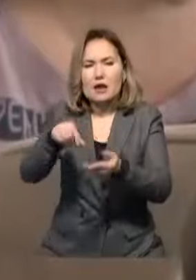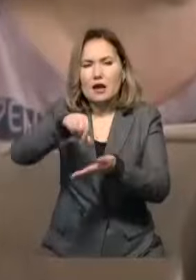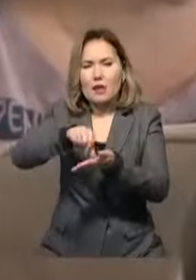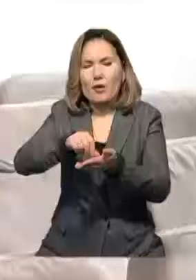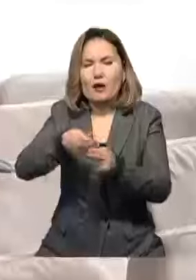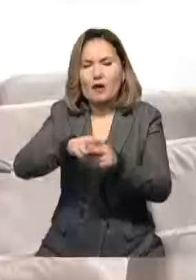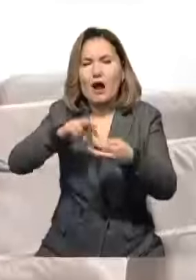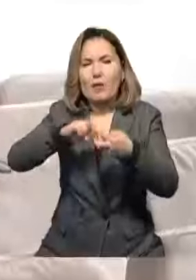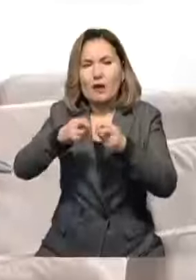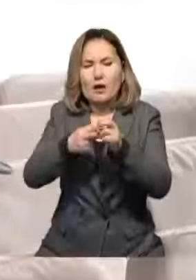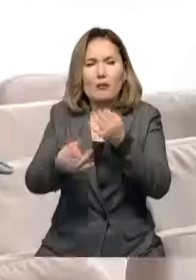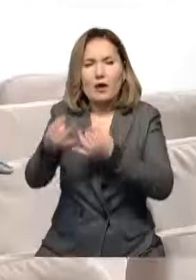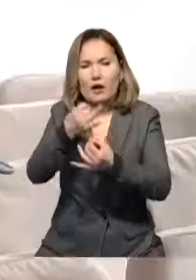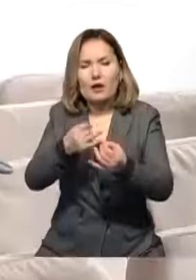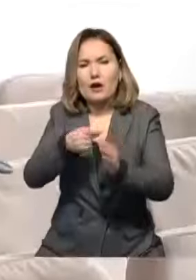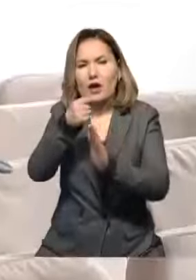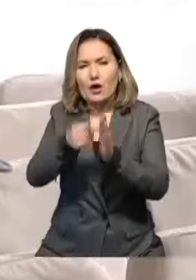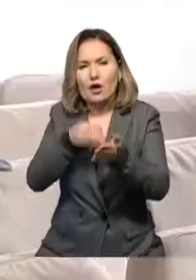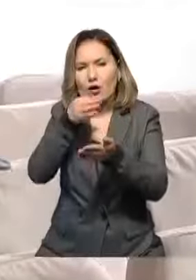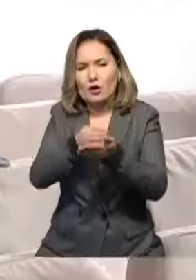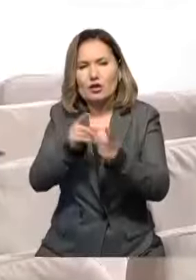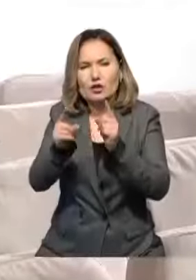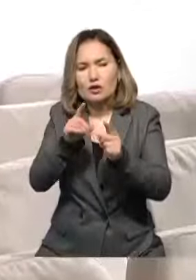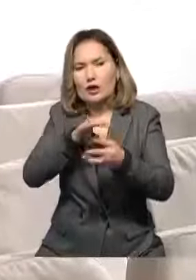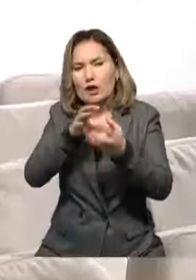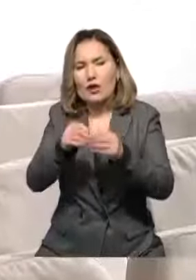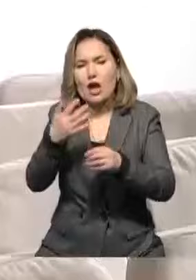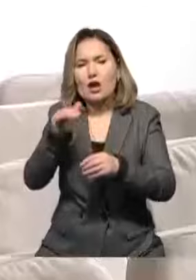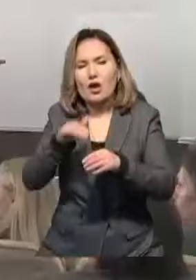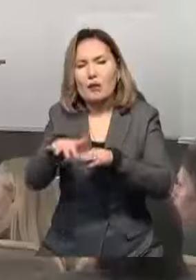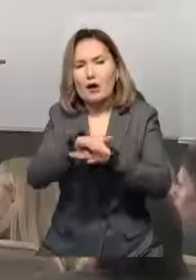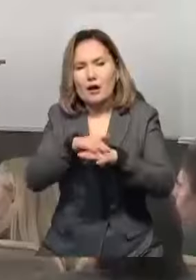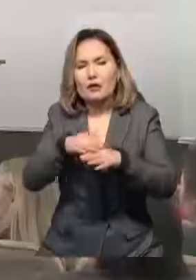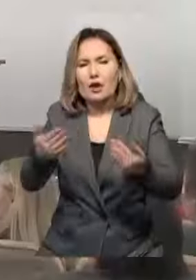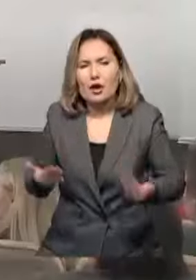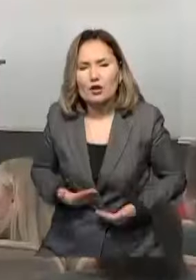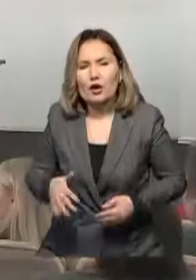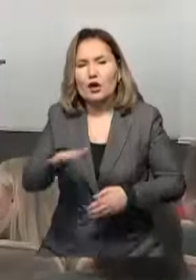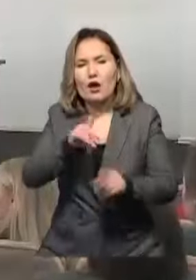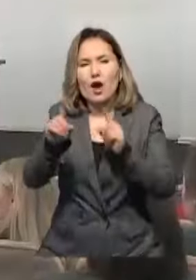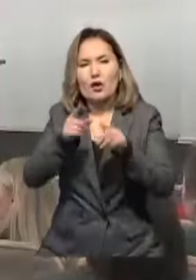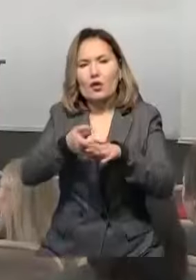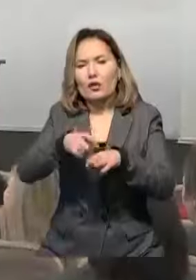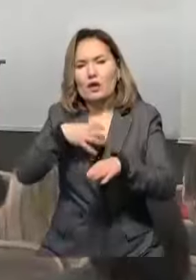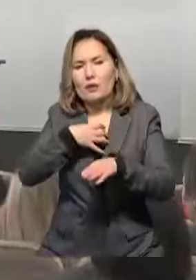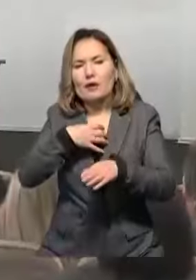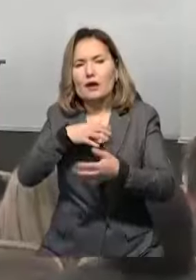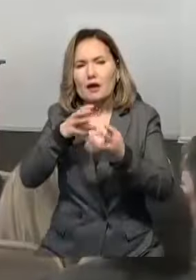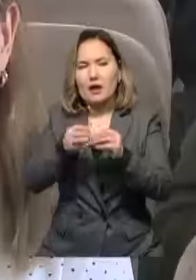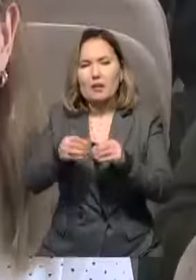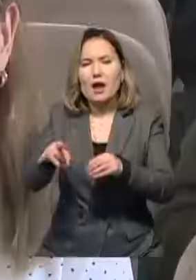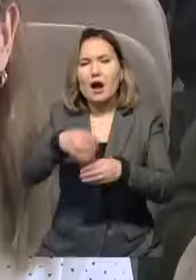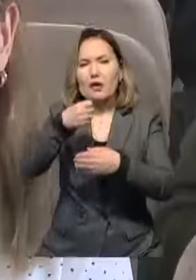мамандары қордаланған мәселелерді шешу мақсатында жиын өткізді. 50 мың тұрғыны бар аудан үшін мұндай бас қосудың маңызы зор. Қазір